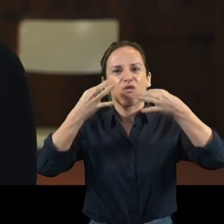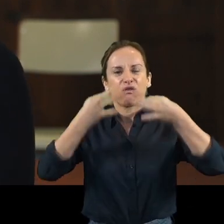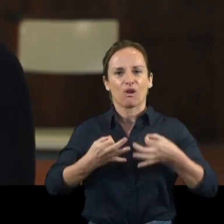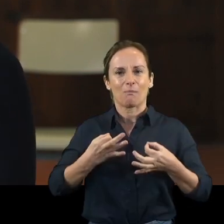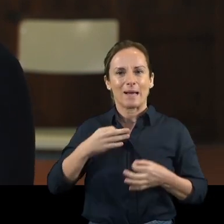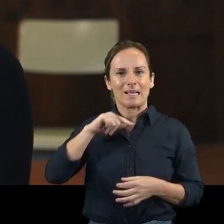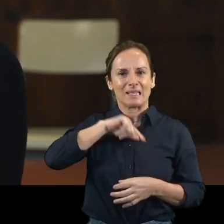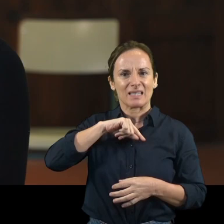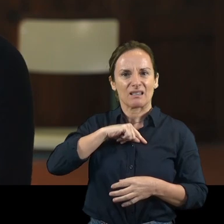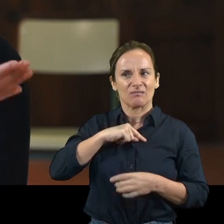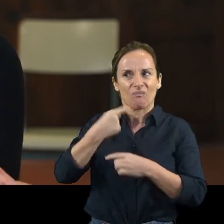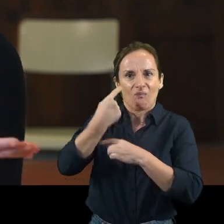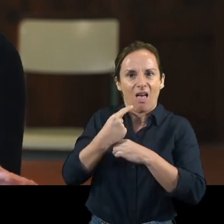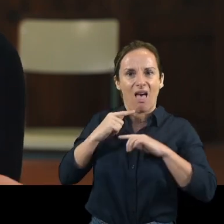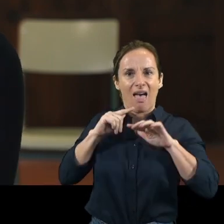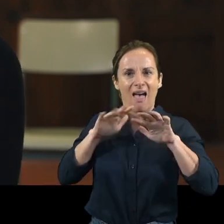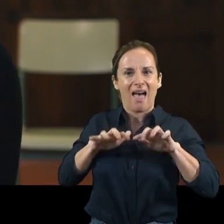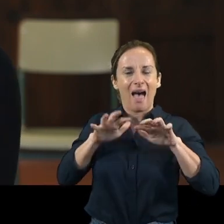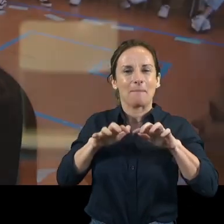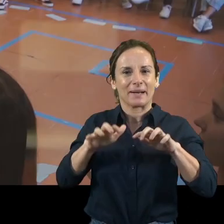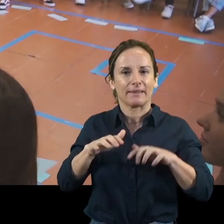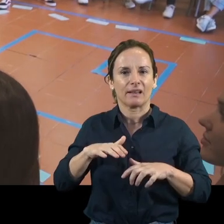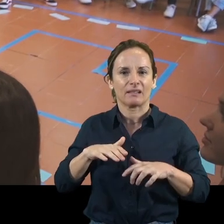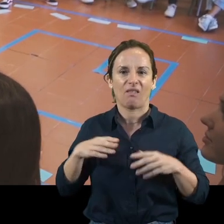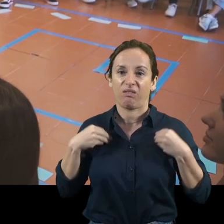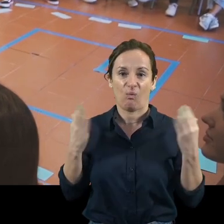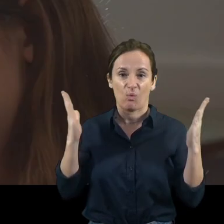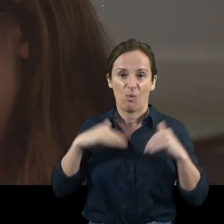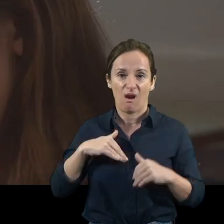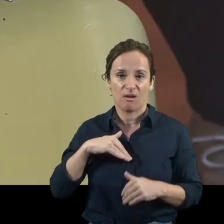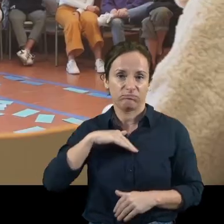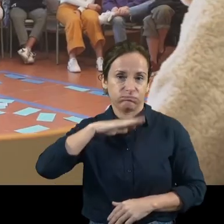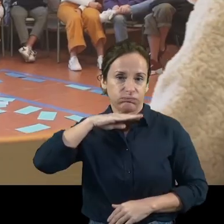a escoltar o tenir que aprendre alguna